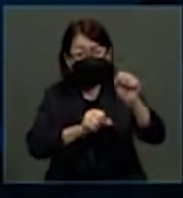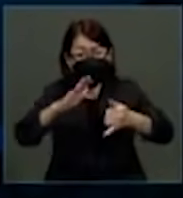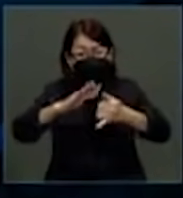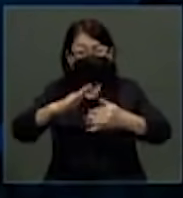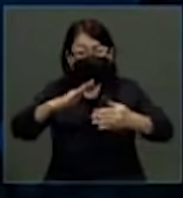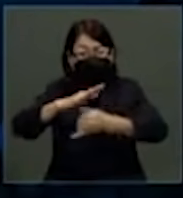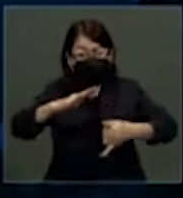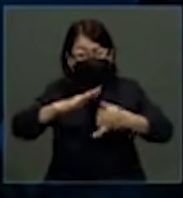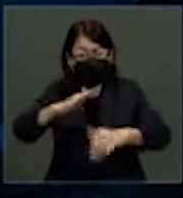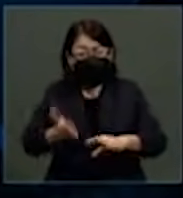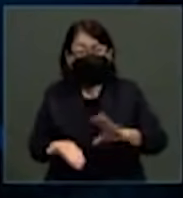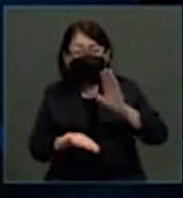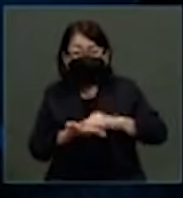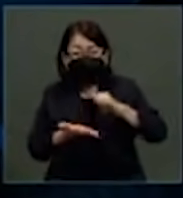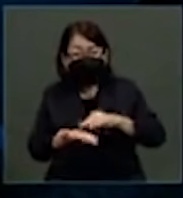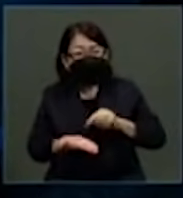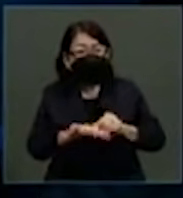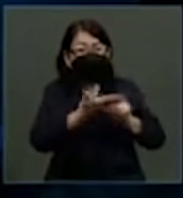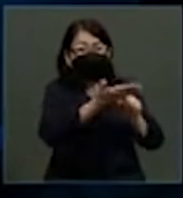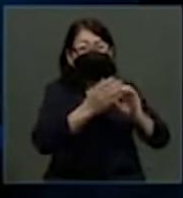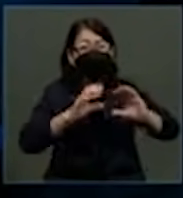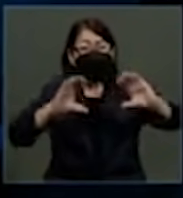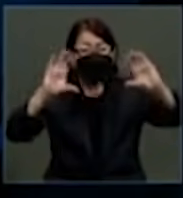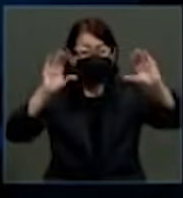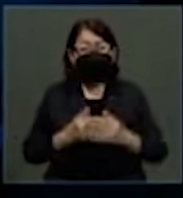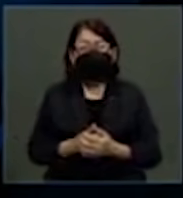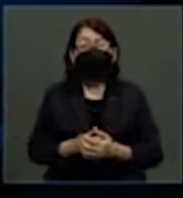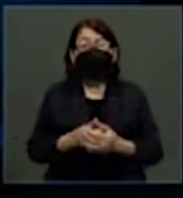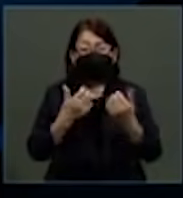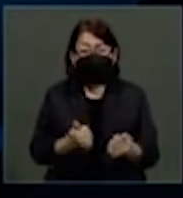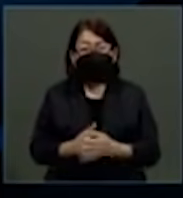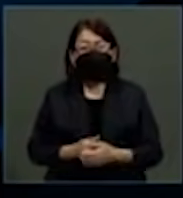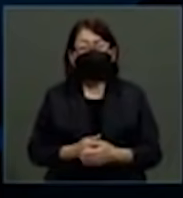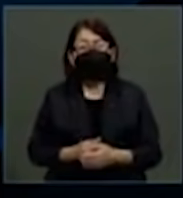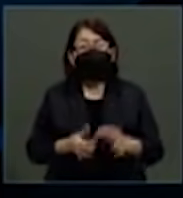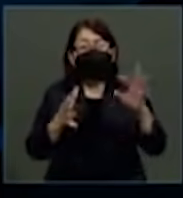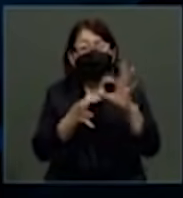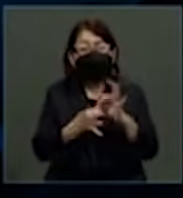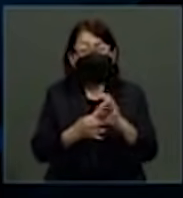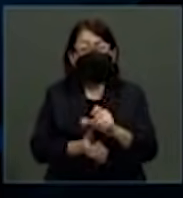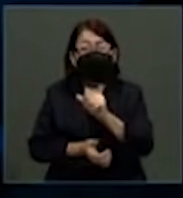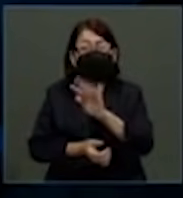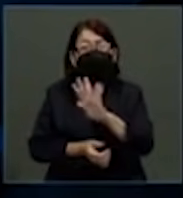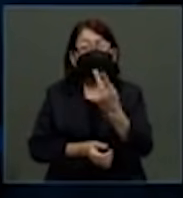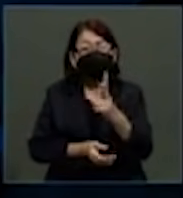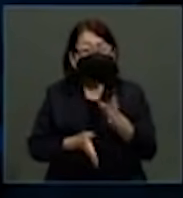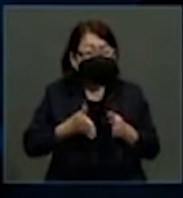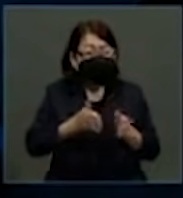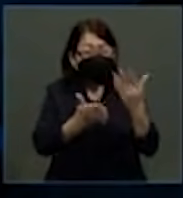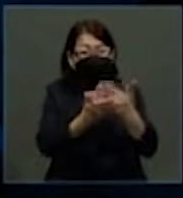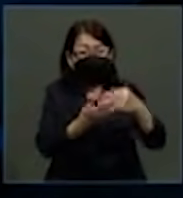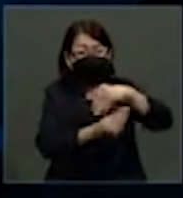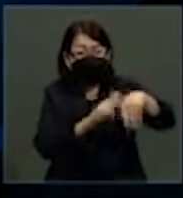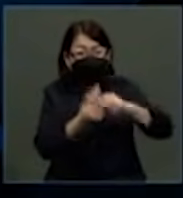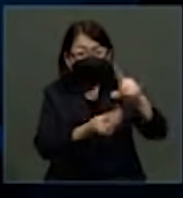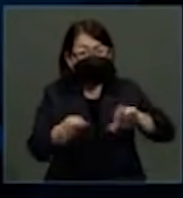ผู้ได้รับผลกระทบจากข้อกำหนดนี้ให้หน่วยงานที่มีความหน้าที่รับผิดชอบเตรียมข้อมูลเพื่อนำเสนอรัฐบาลต่อไปนั่นหมายถึงว่าตอนนี้สบ